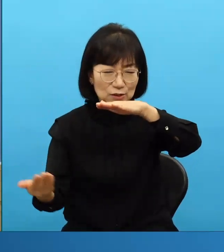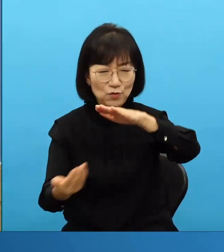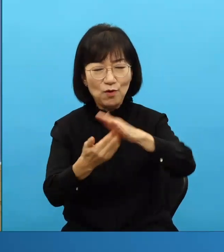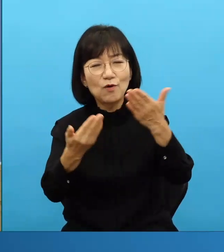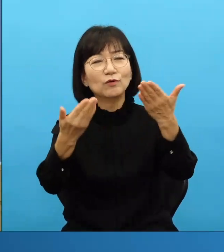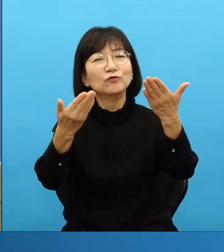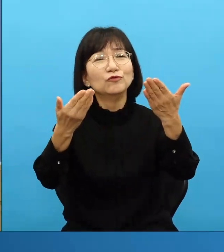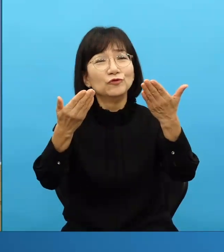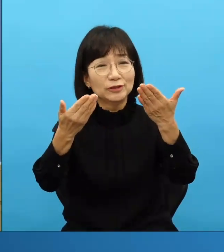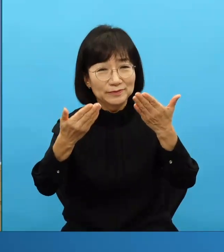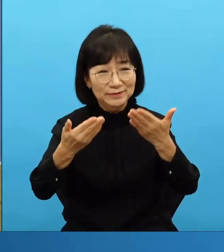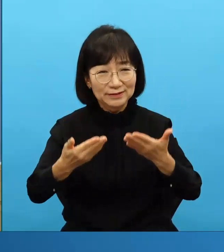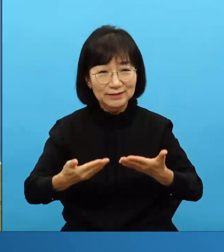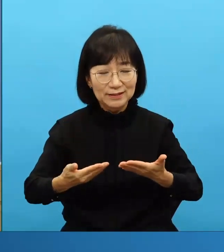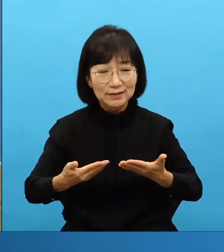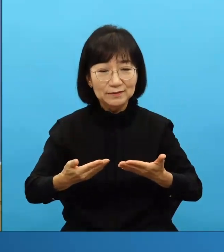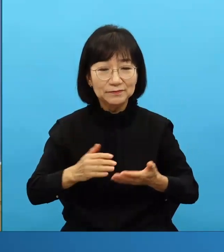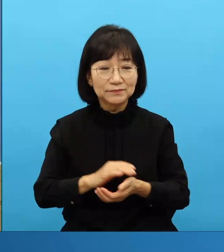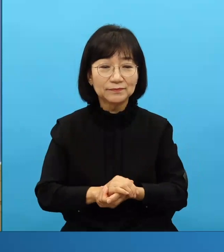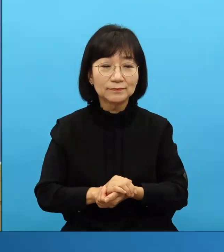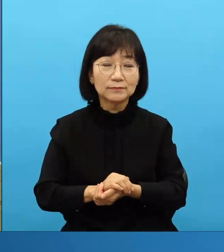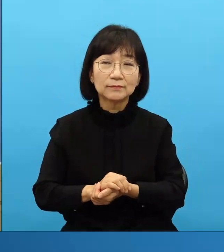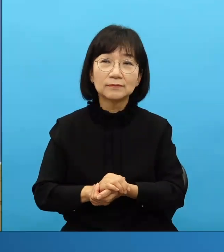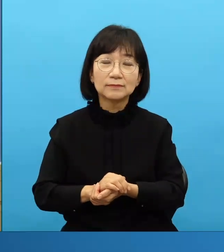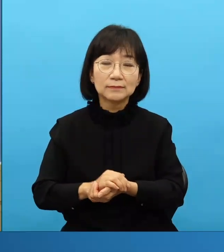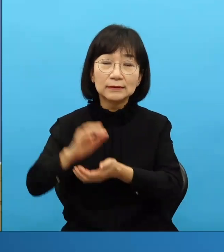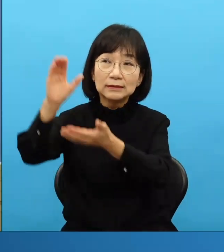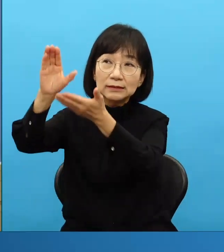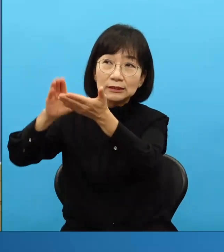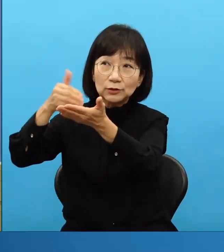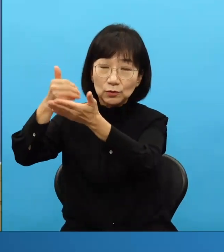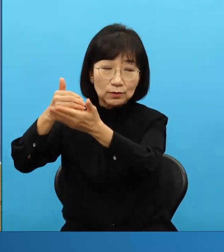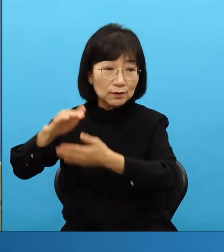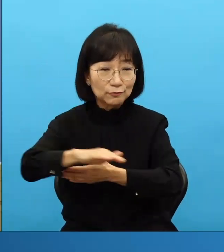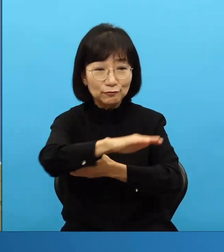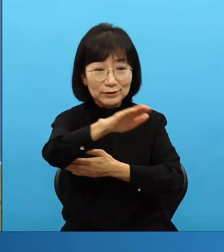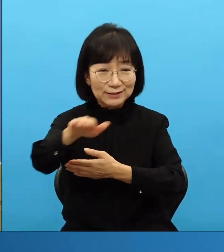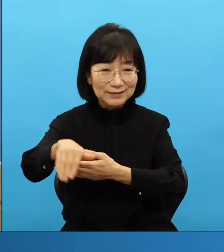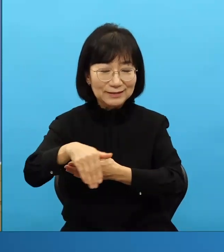do it. 우리를 하나님의 자녀로 부르신 그리스도께서, 우리를 파수꾼으로